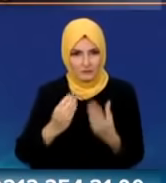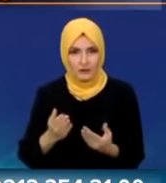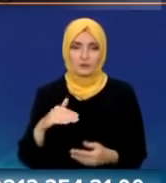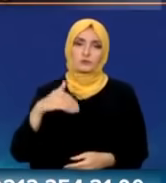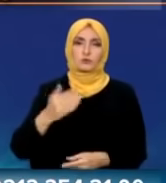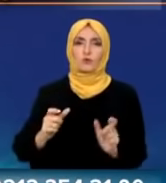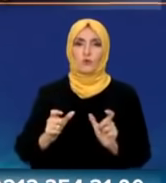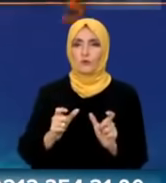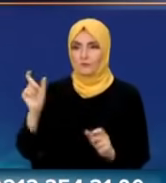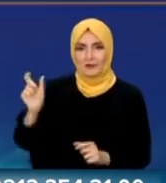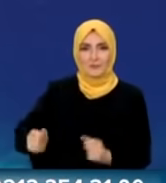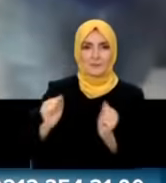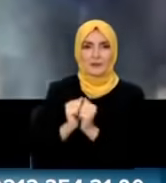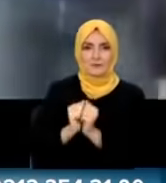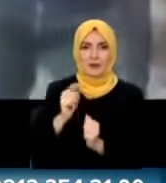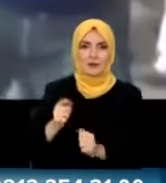aracına zarar verdi.